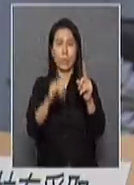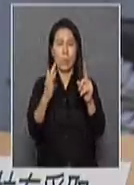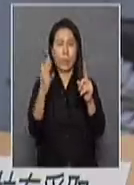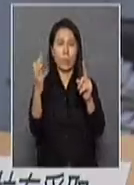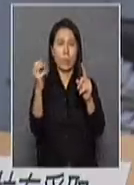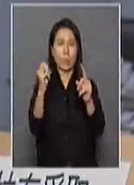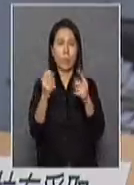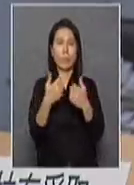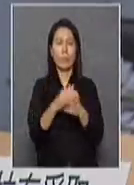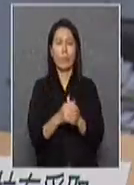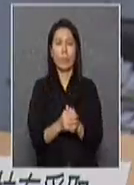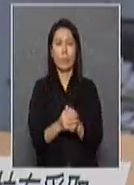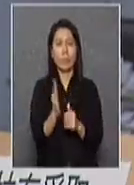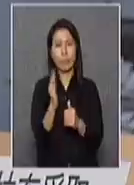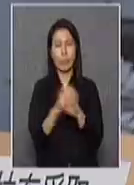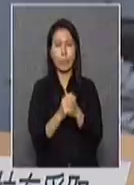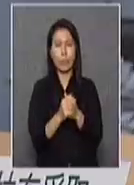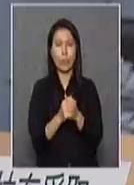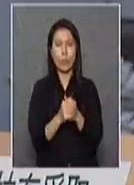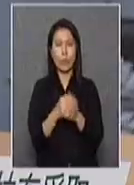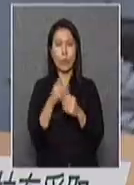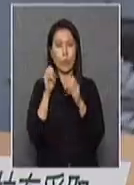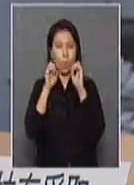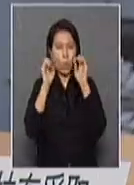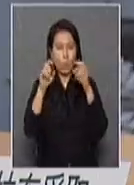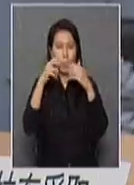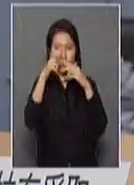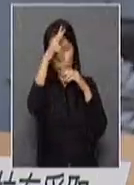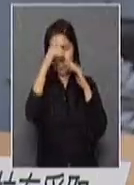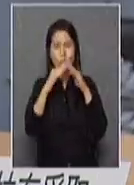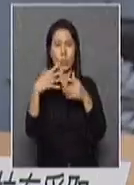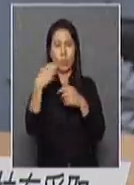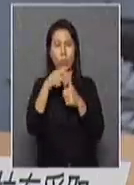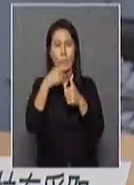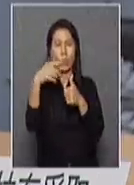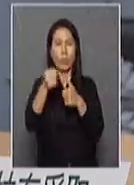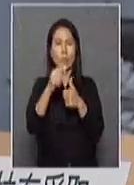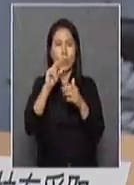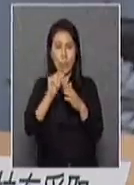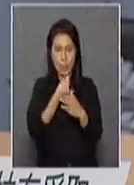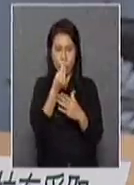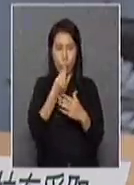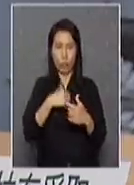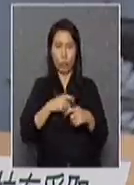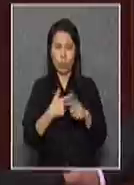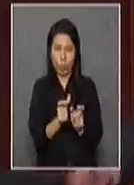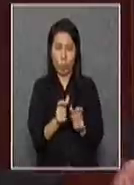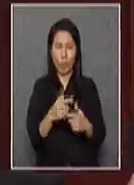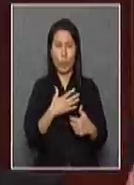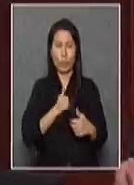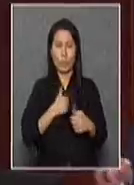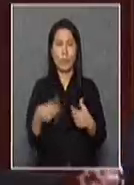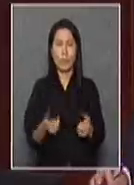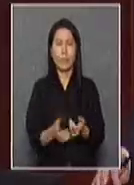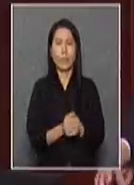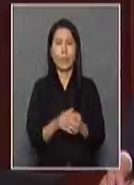1,306,550元，大約相當於廣播處長薪金起薪點的7個月的預算開支。 現在我提出的